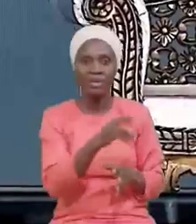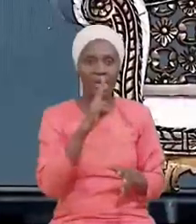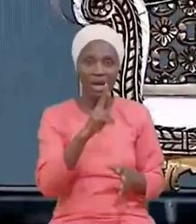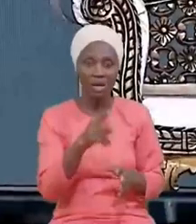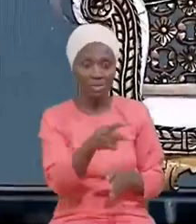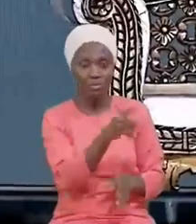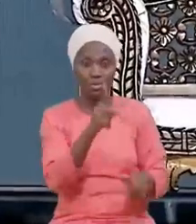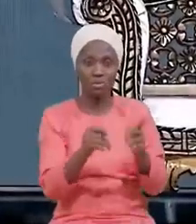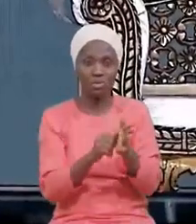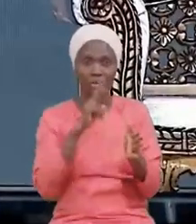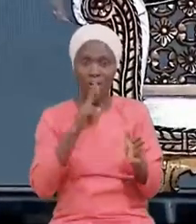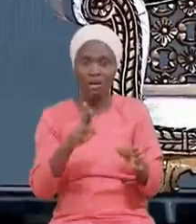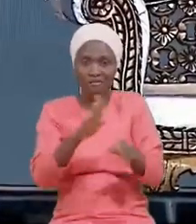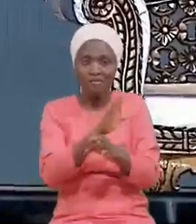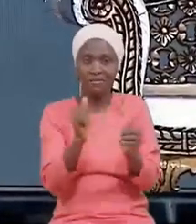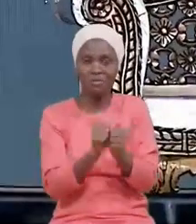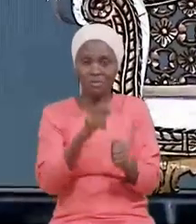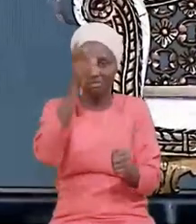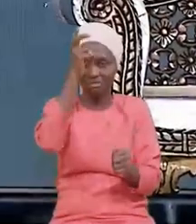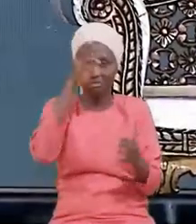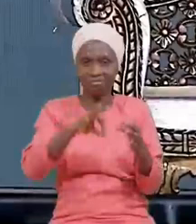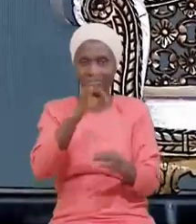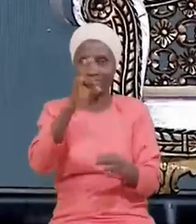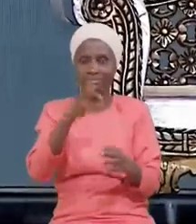Il y a certains qui sont démoniaques.